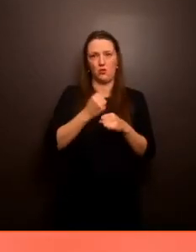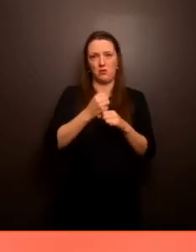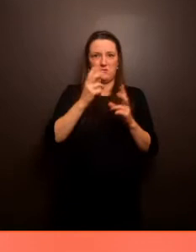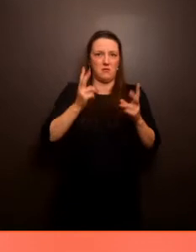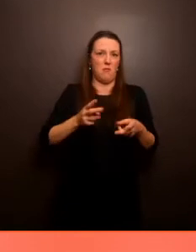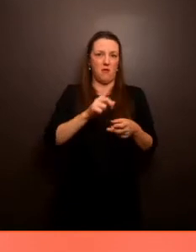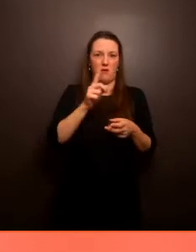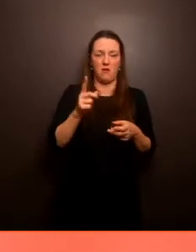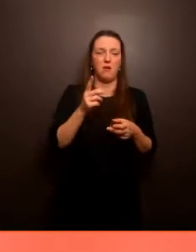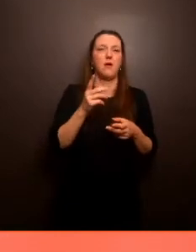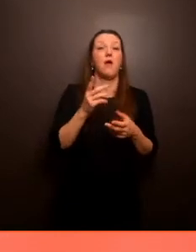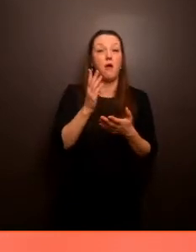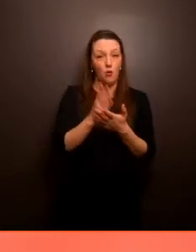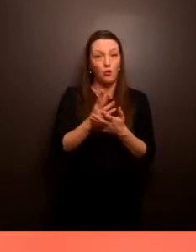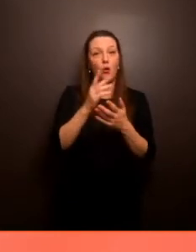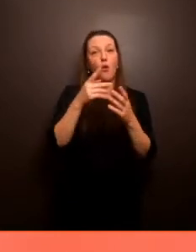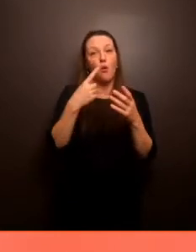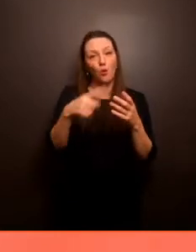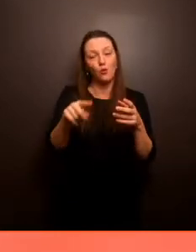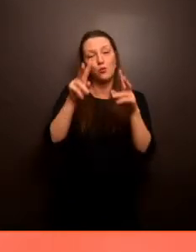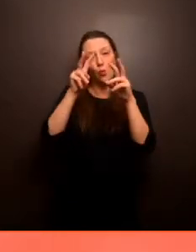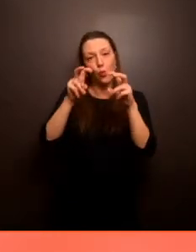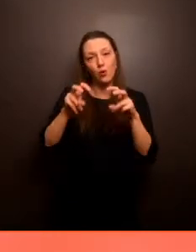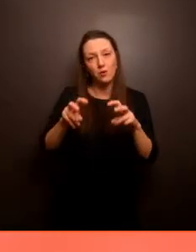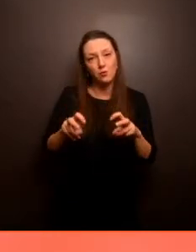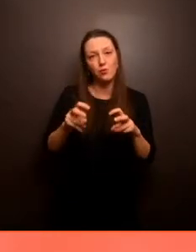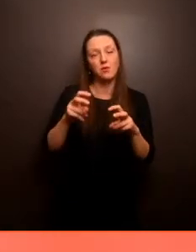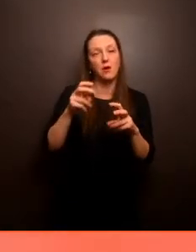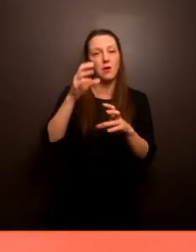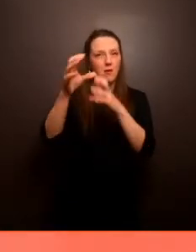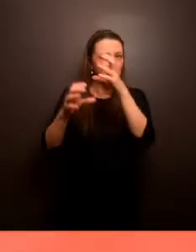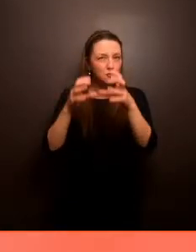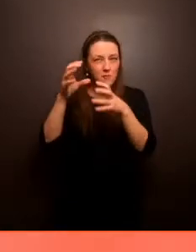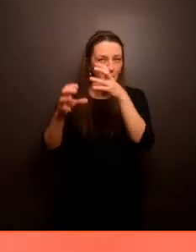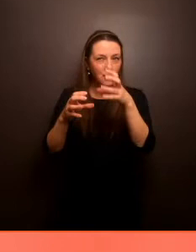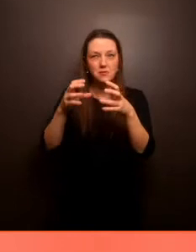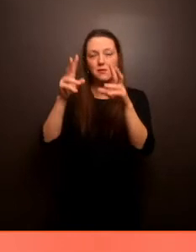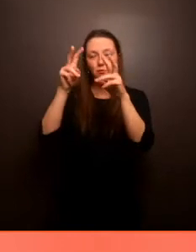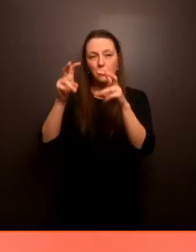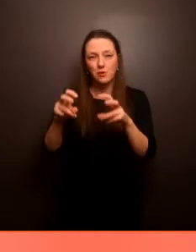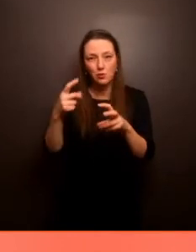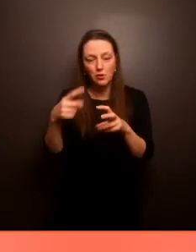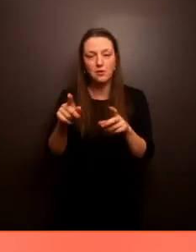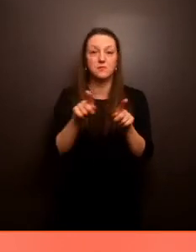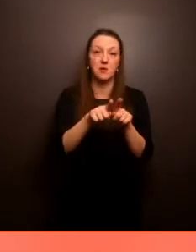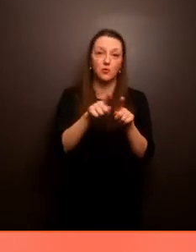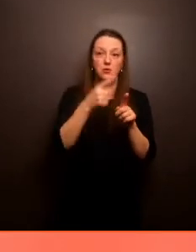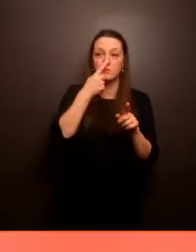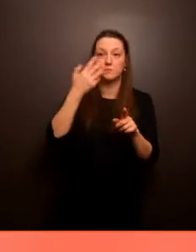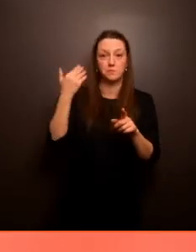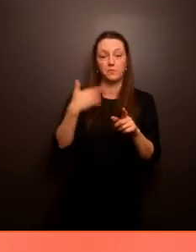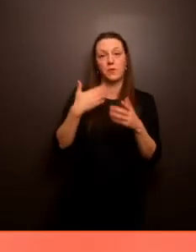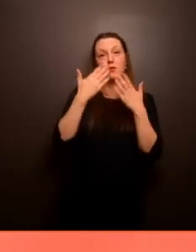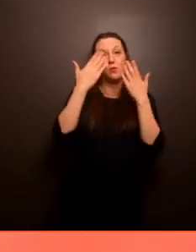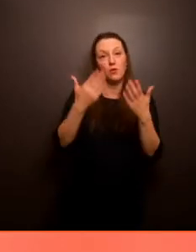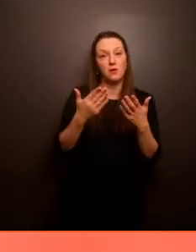erinevatele uuringutele. On uuritud nii rahvusvahelisel tasandil ja hiljuti ka olen lugenud ühte Eestis läbi viidud